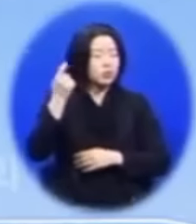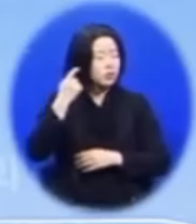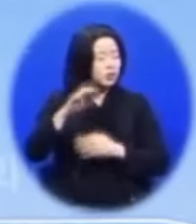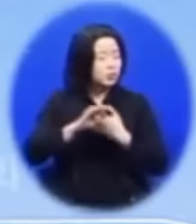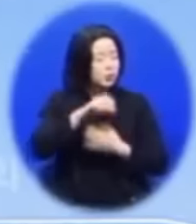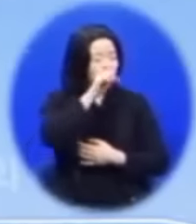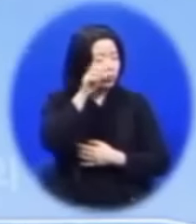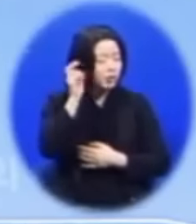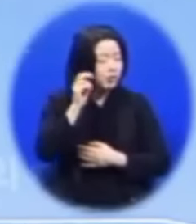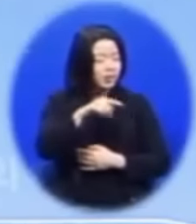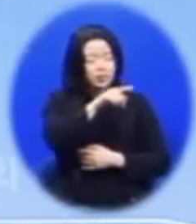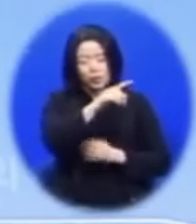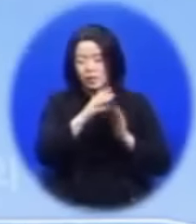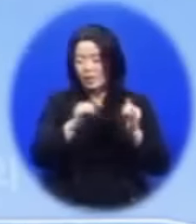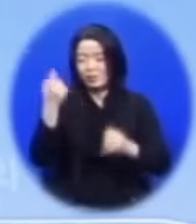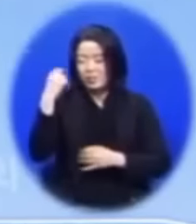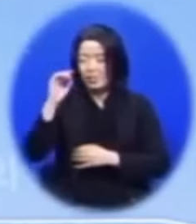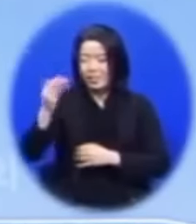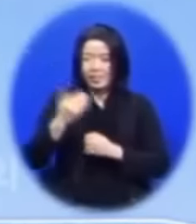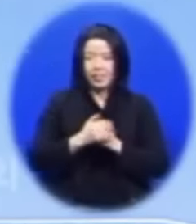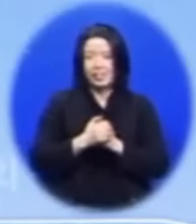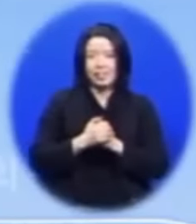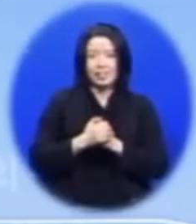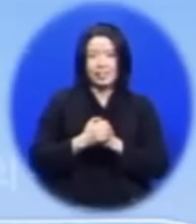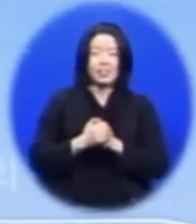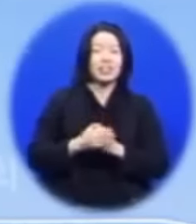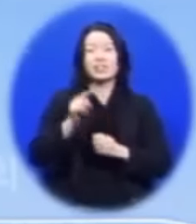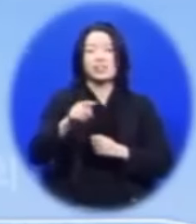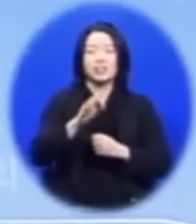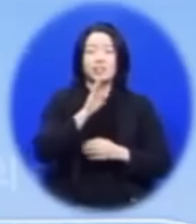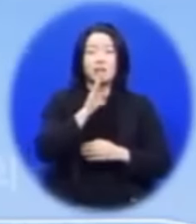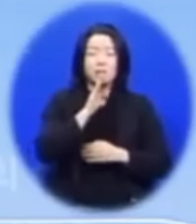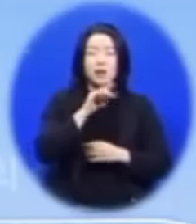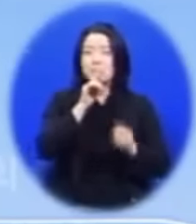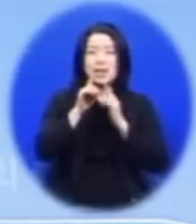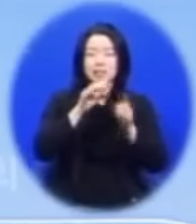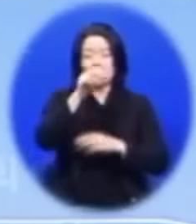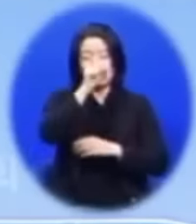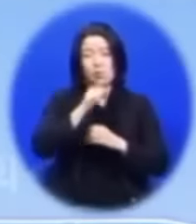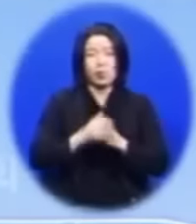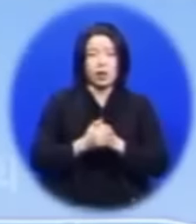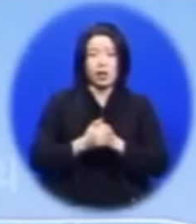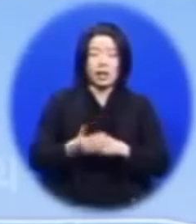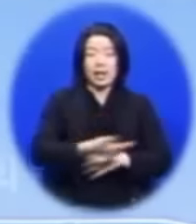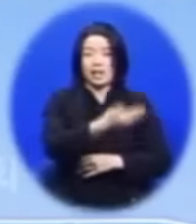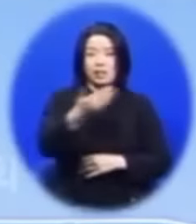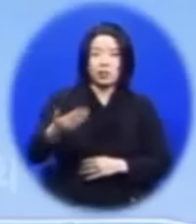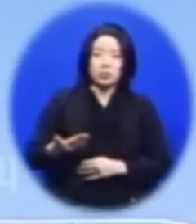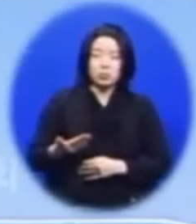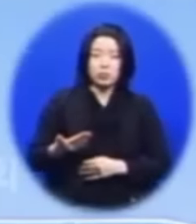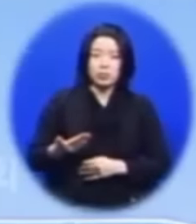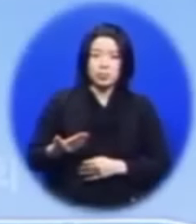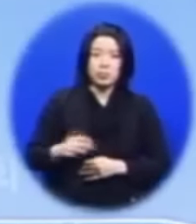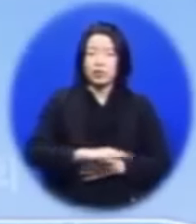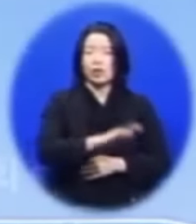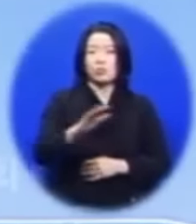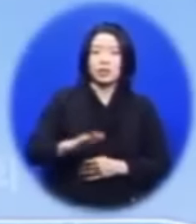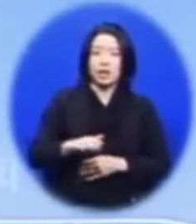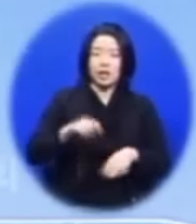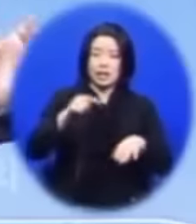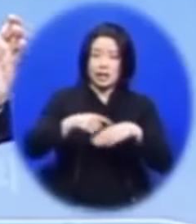텐데 누구 들어야 될 텐데 참 말씀이 너무 좋아 여러분 우리가